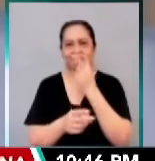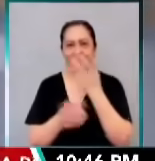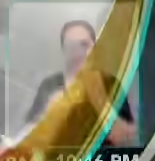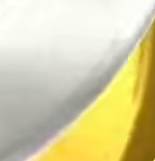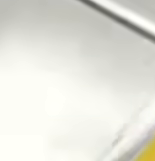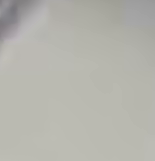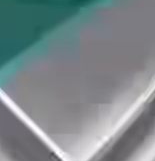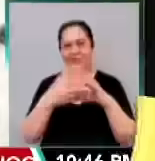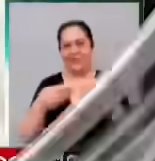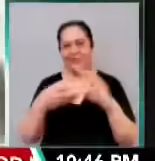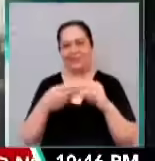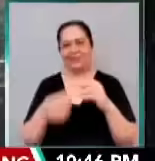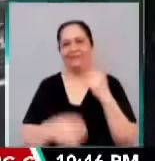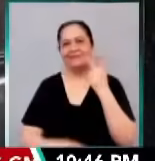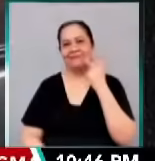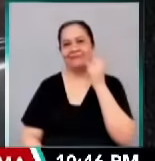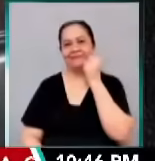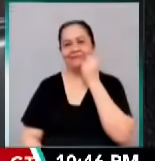Son.